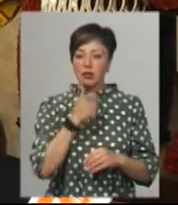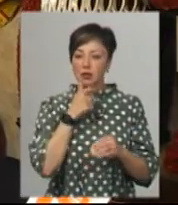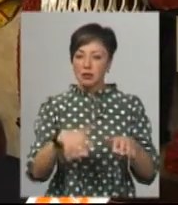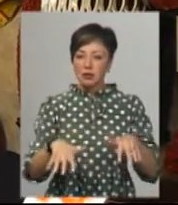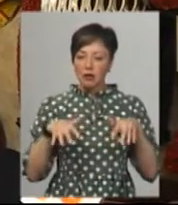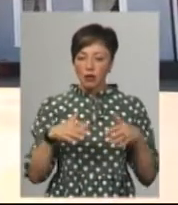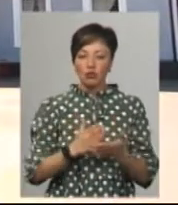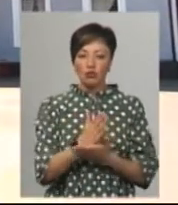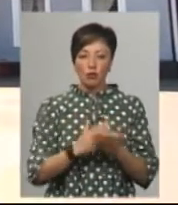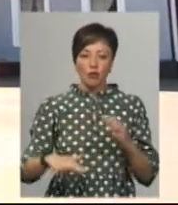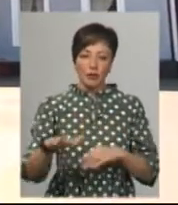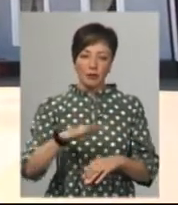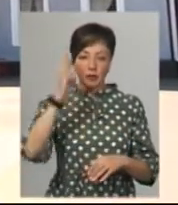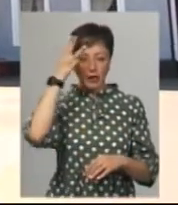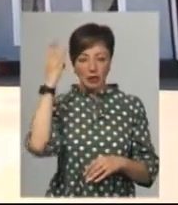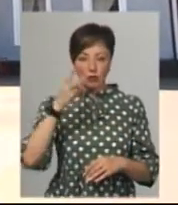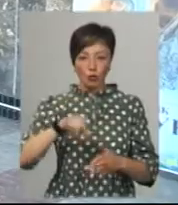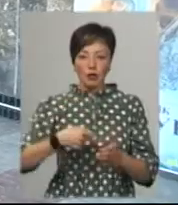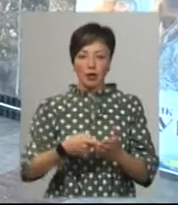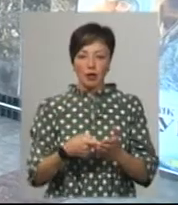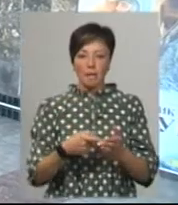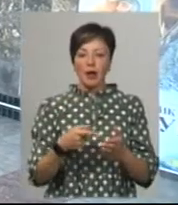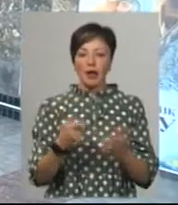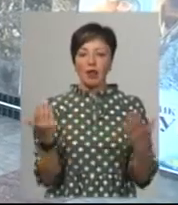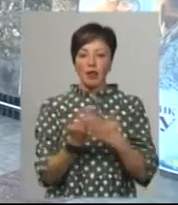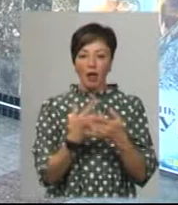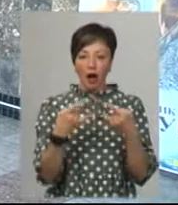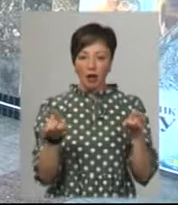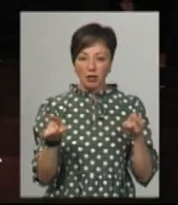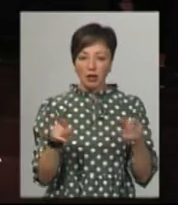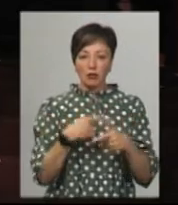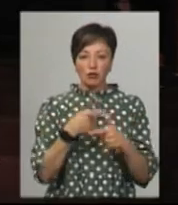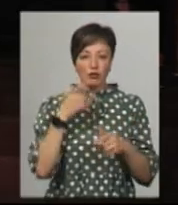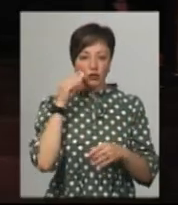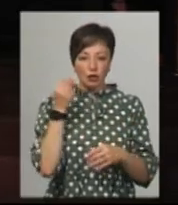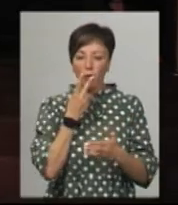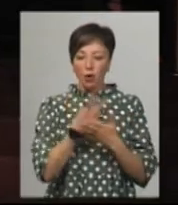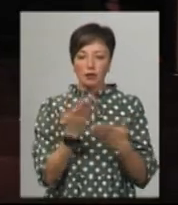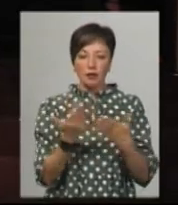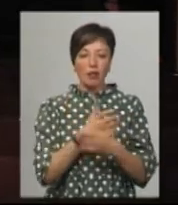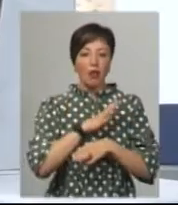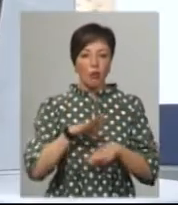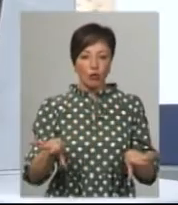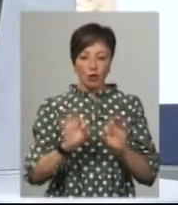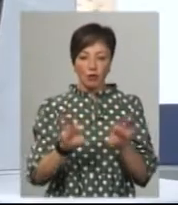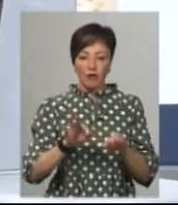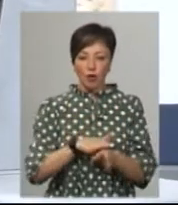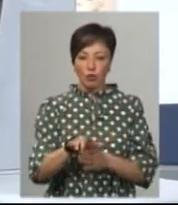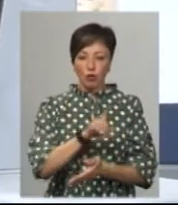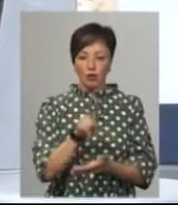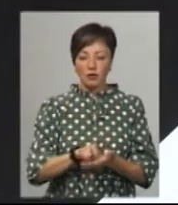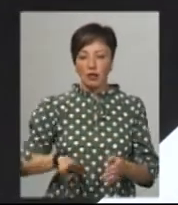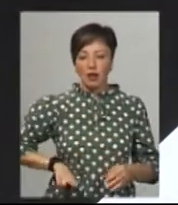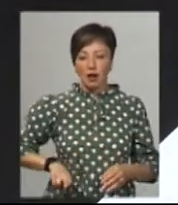також службових приміщень. В Хмельницькому муніципальному кінотеатрі імені Тараса Шевченка сьогодні показу фільмів не було, розповідає виконуюча